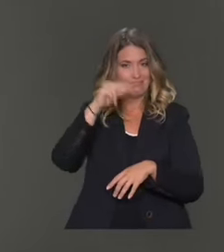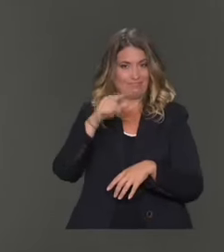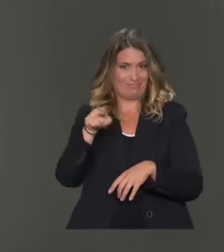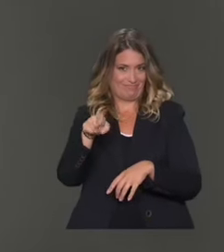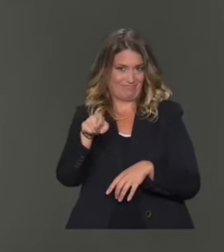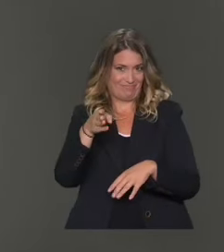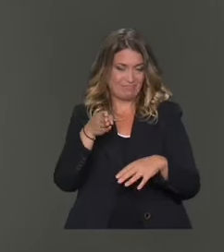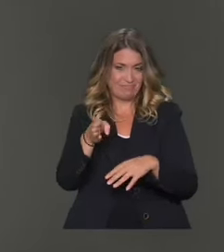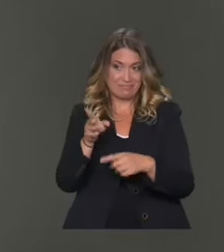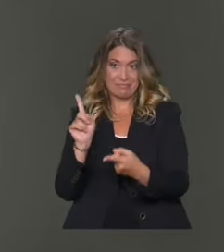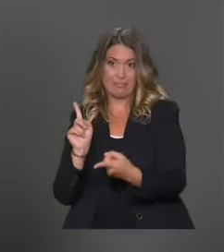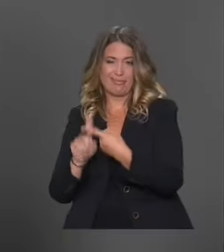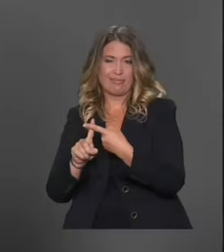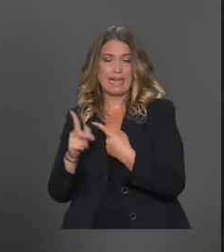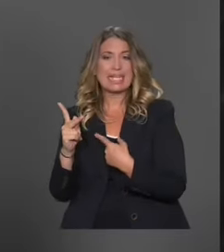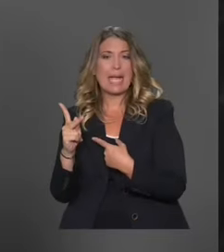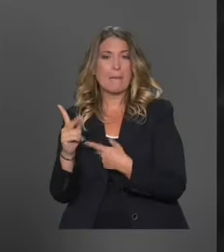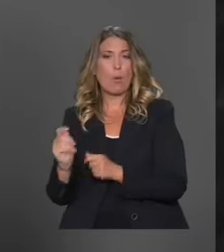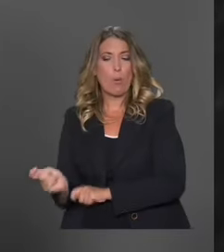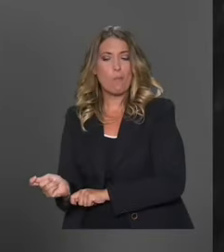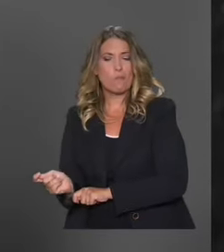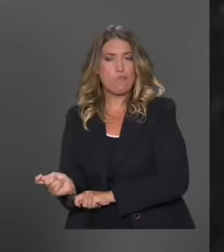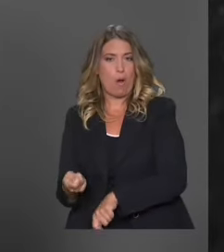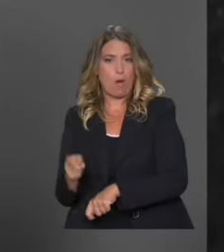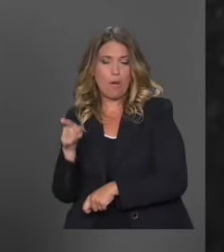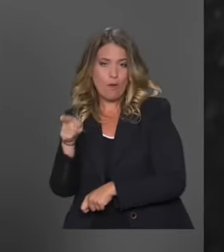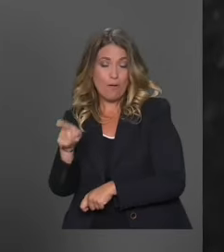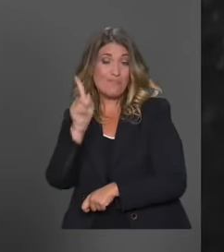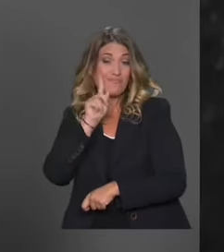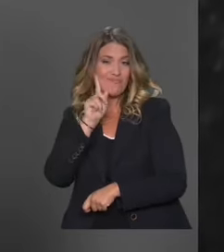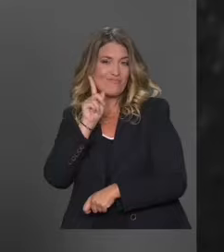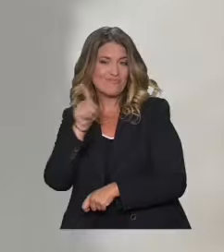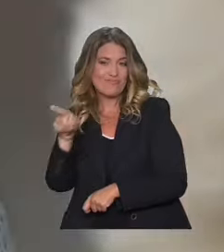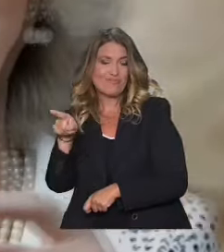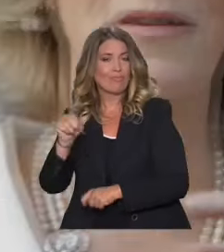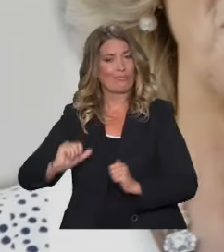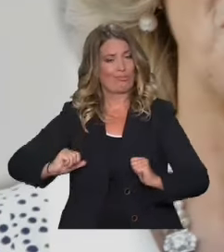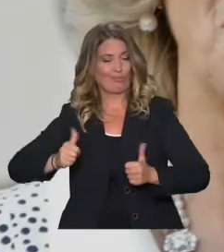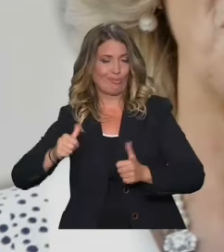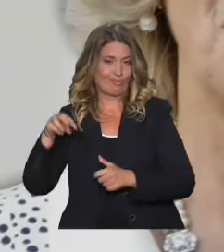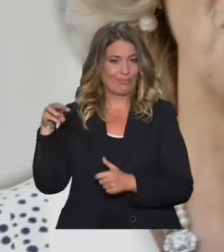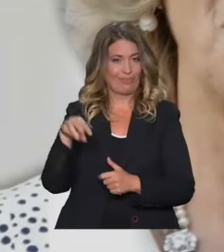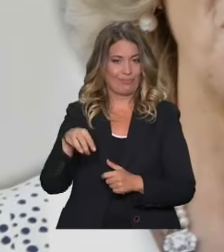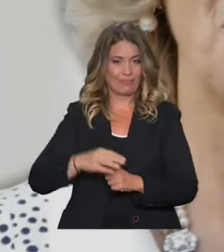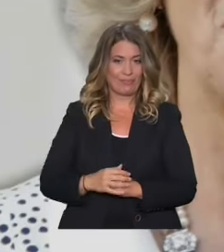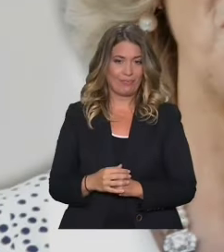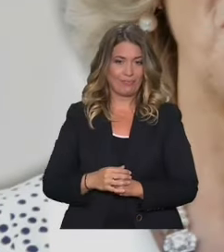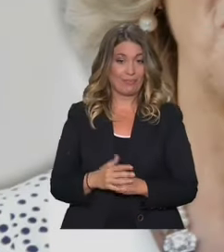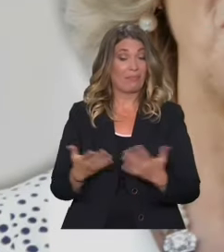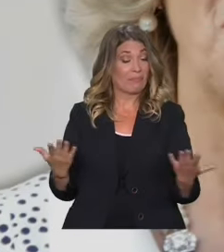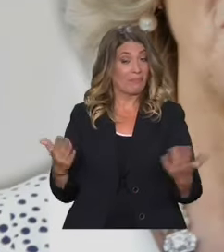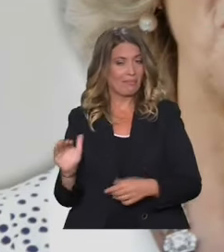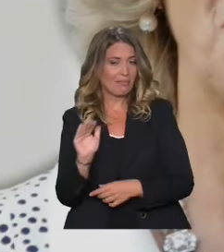πρώτη φορά την Καμίλα σε έναν αγώνα πόλο. Εκείνη, όπως έχει γραφτεί, έκανε γρήγορα το πρώτο βήμα. Ξέρεις, ο προπάπου σου και η προγιαγιά μου